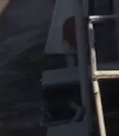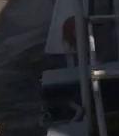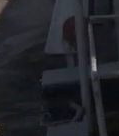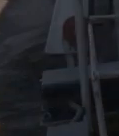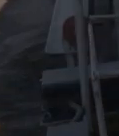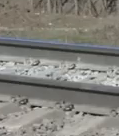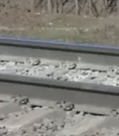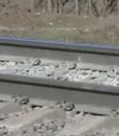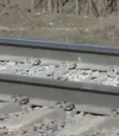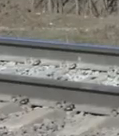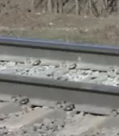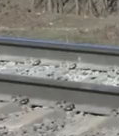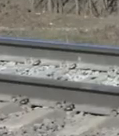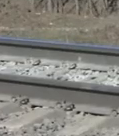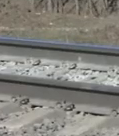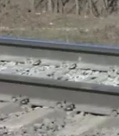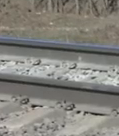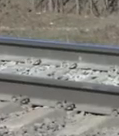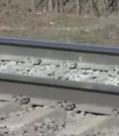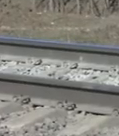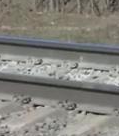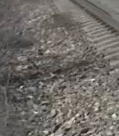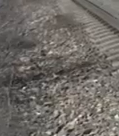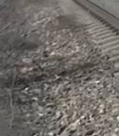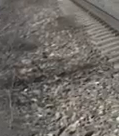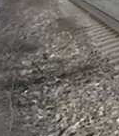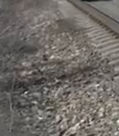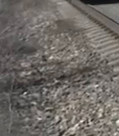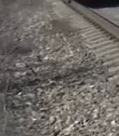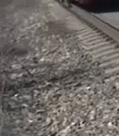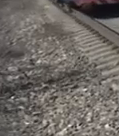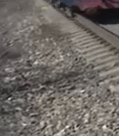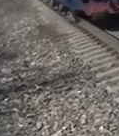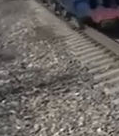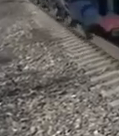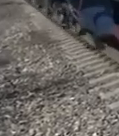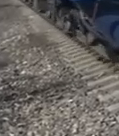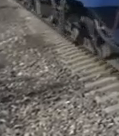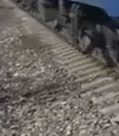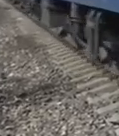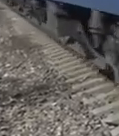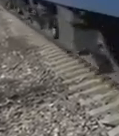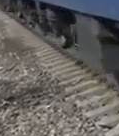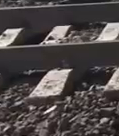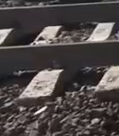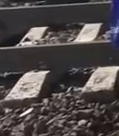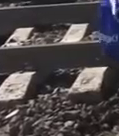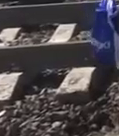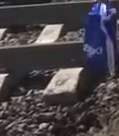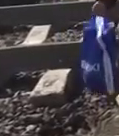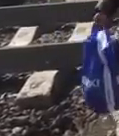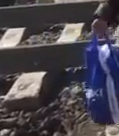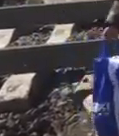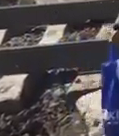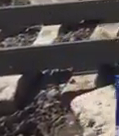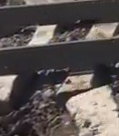іске қосылса, ауылдан Алматыға қатынайтындар үшін негізгі жол 1 шақырымға жуық қысқарады. Ал қазіргі